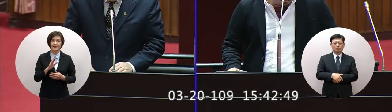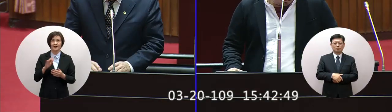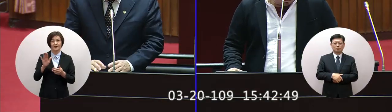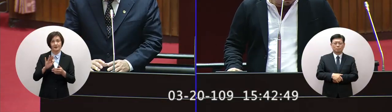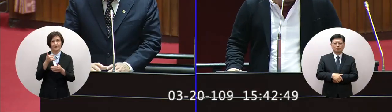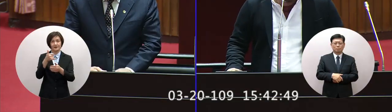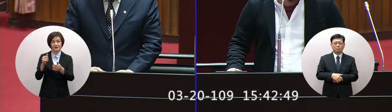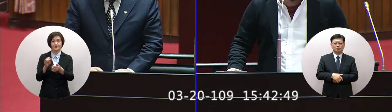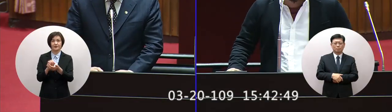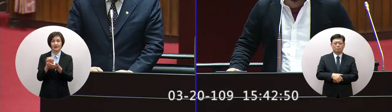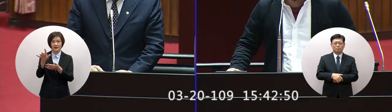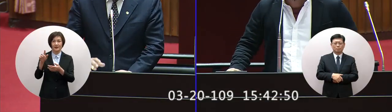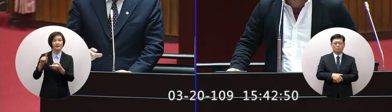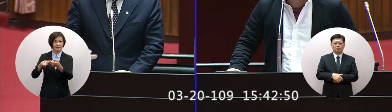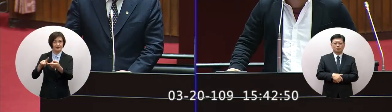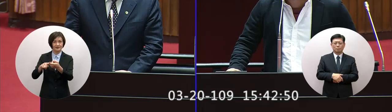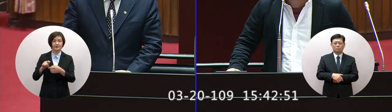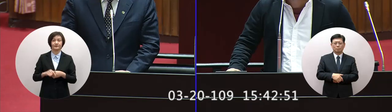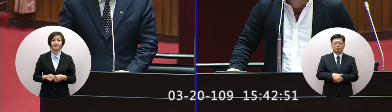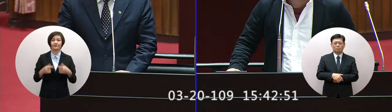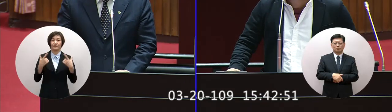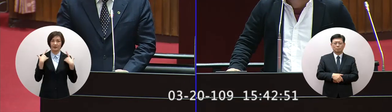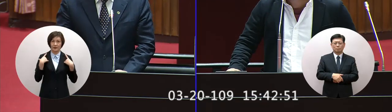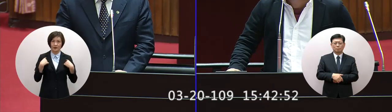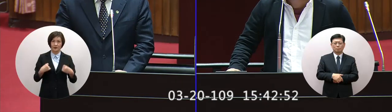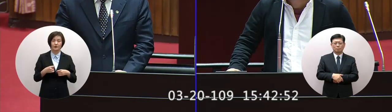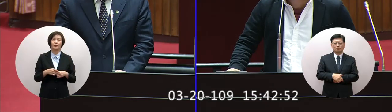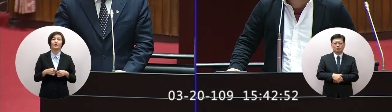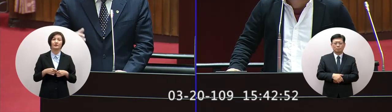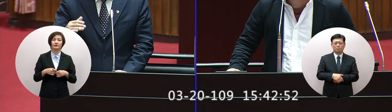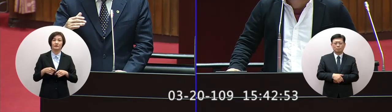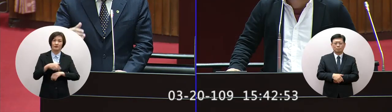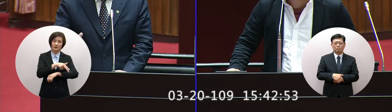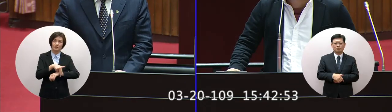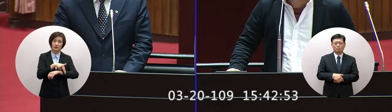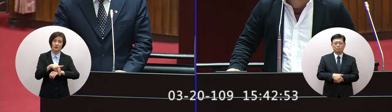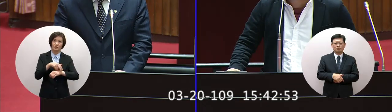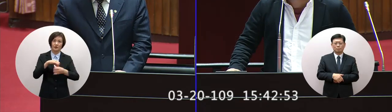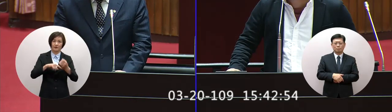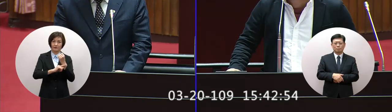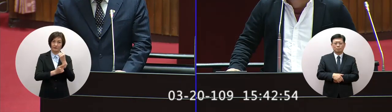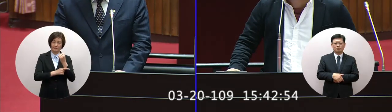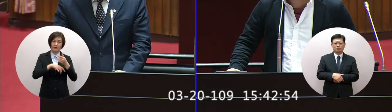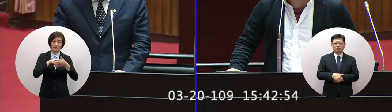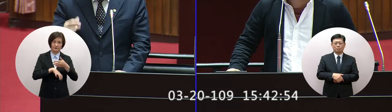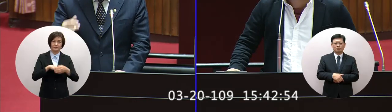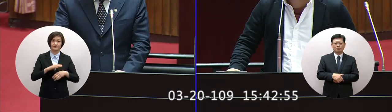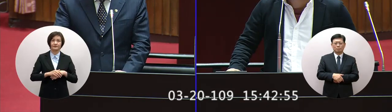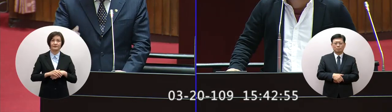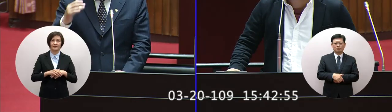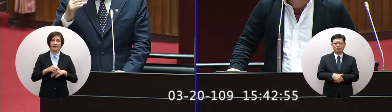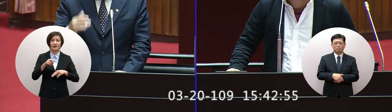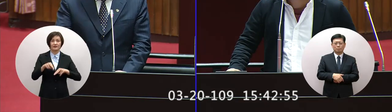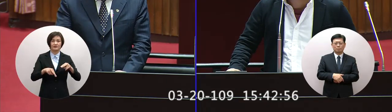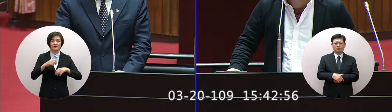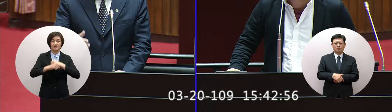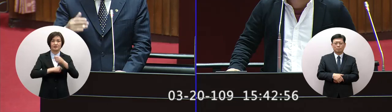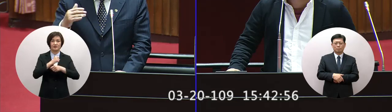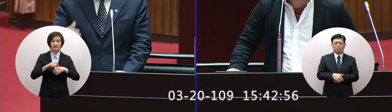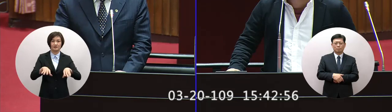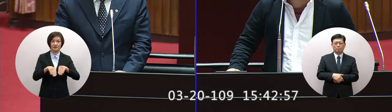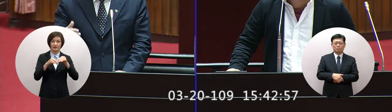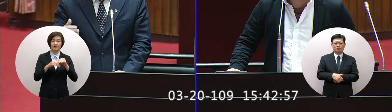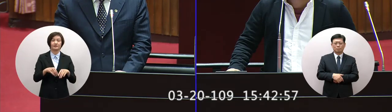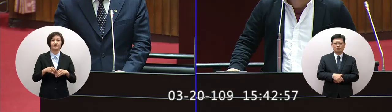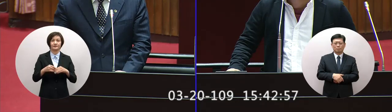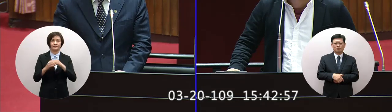报告，委员提的没有错，但是在原来的温管法里面，它是有各个所谓这个我们的行动纲领，然后推动方案、